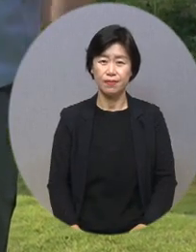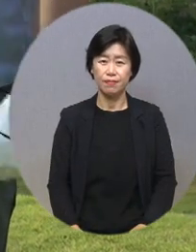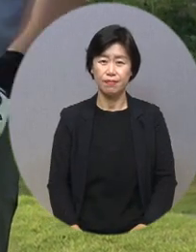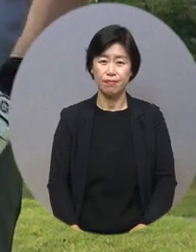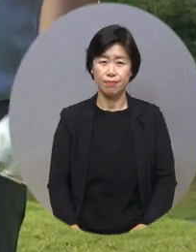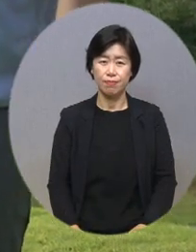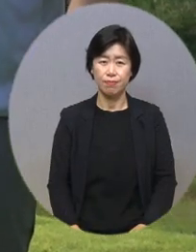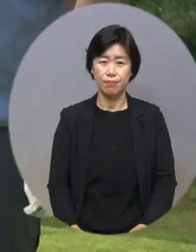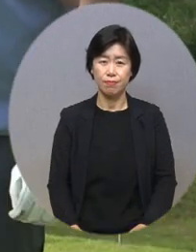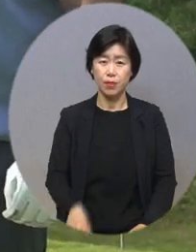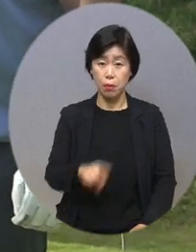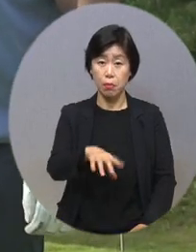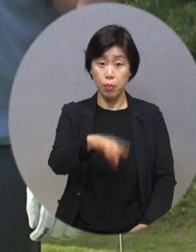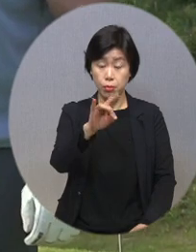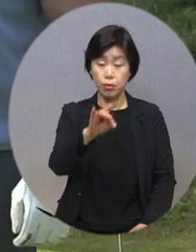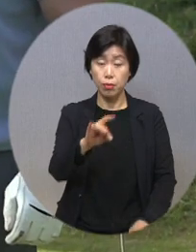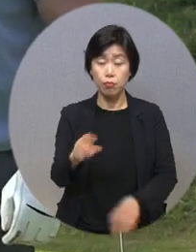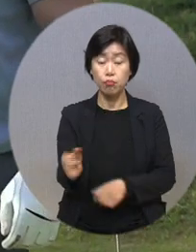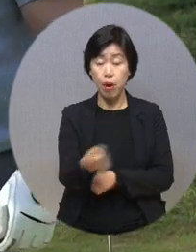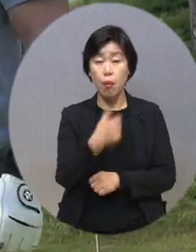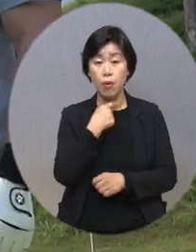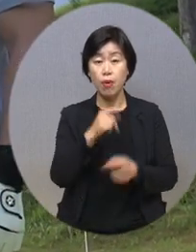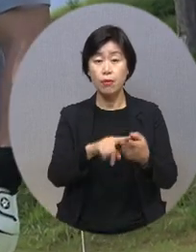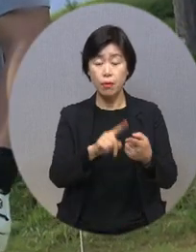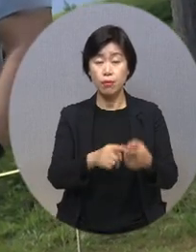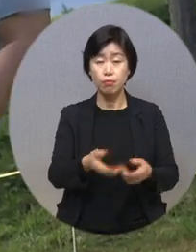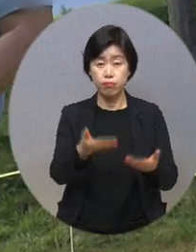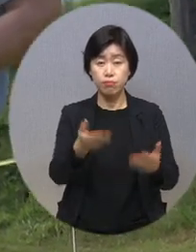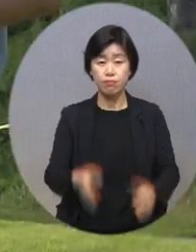내가 그 다음에 올릴게. 몸 길게 쳐.